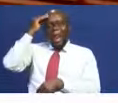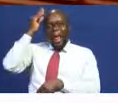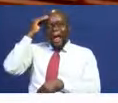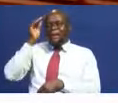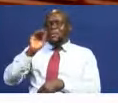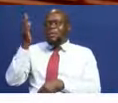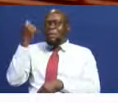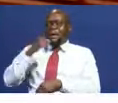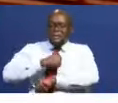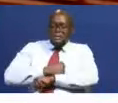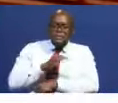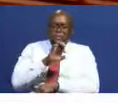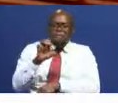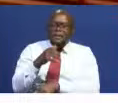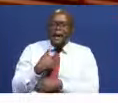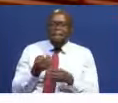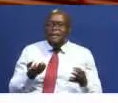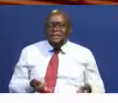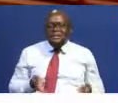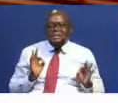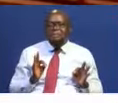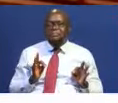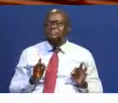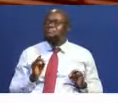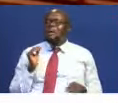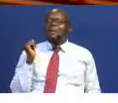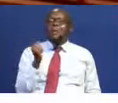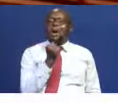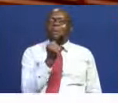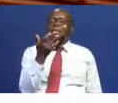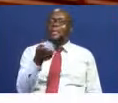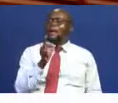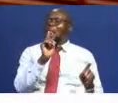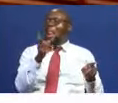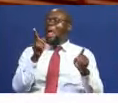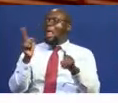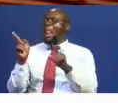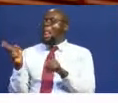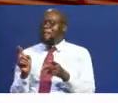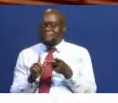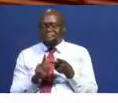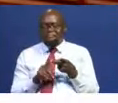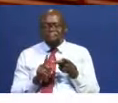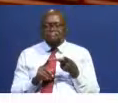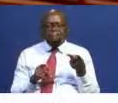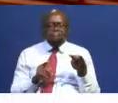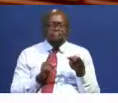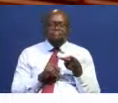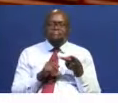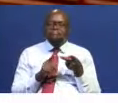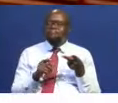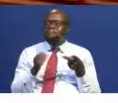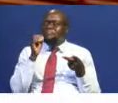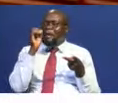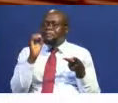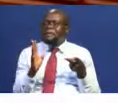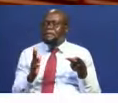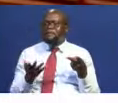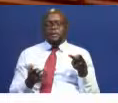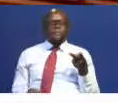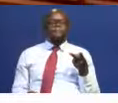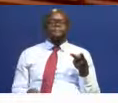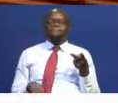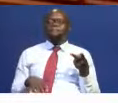hawasomi, wamefukuzwa, wako majumbani wanarandaranda. Utakuta ongezeko la mambo